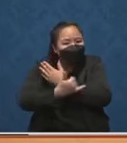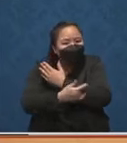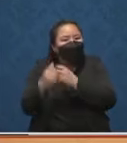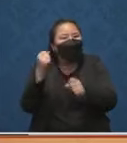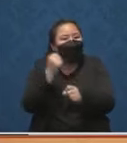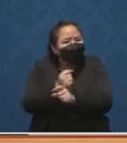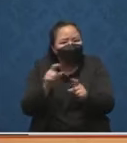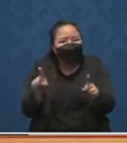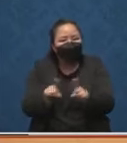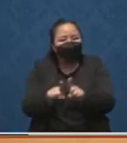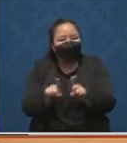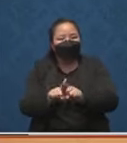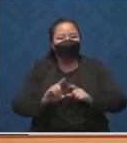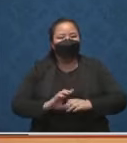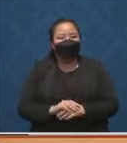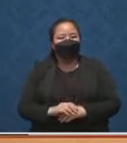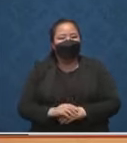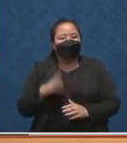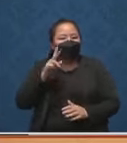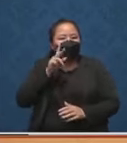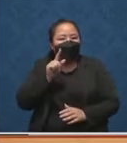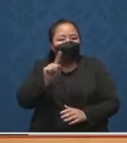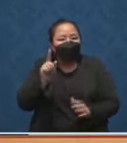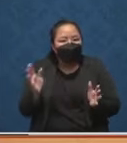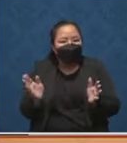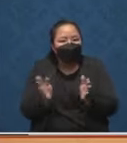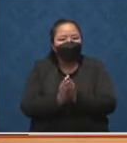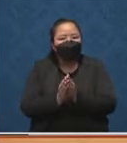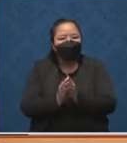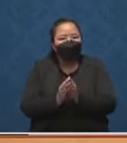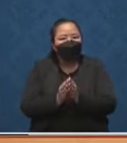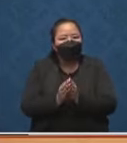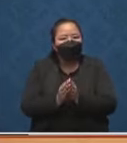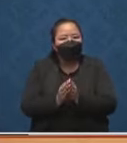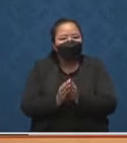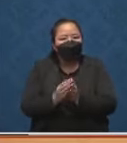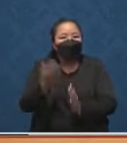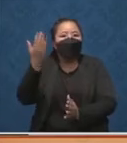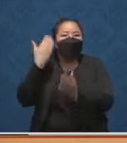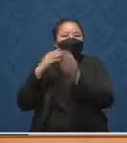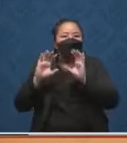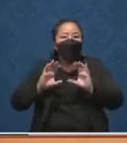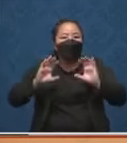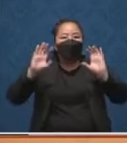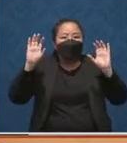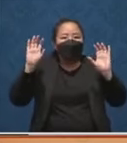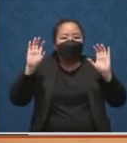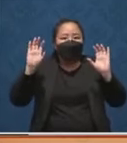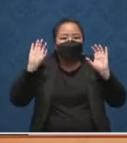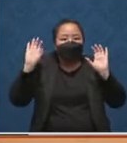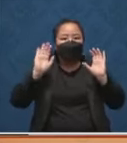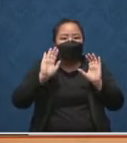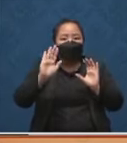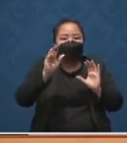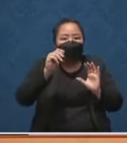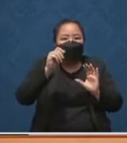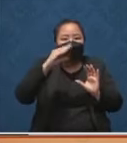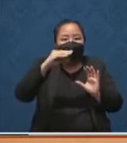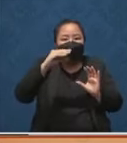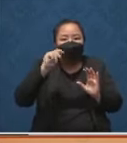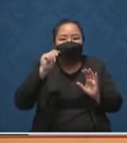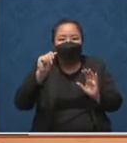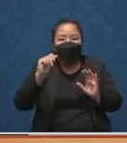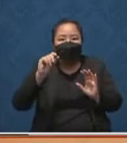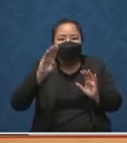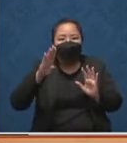าจจะไม่ใช่ในกรณีที่เป็นข่าวของการควบรวมนะคะอย่างสมัยรัฐบาลโอบามาเองก็เคยมีบทบาทที่จะไปเจรจา